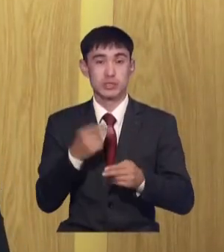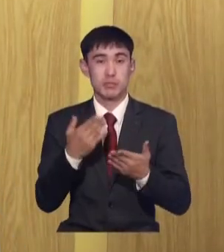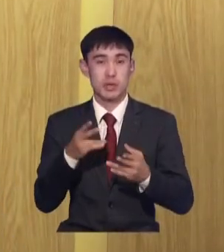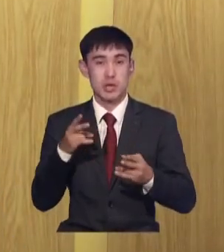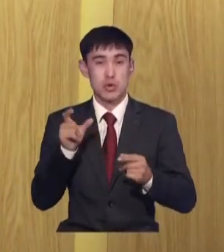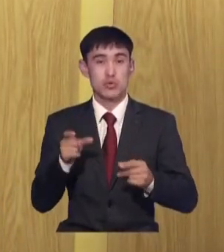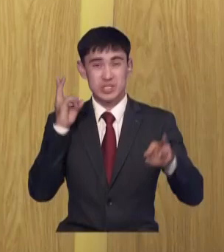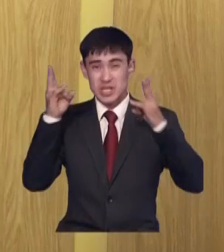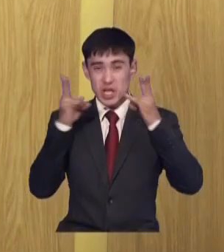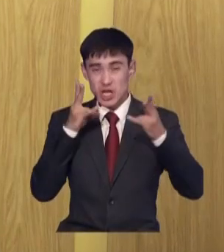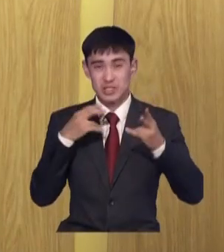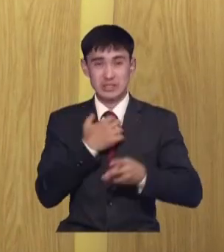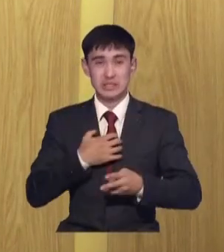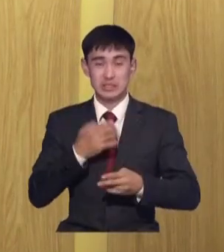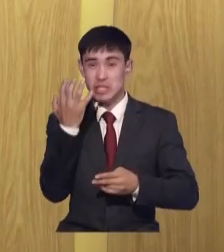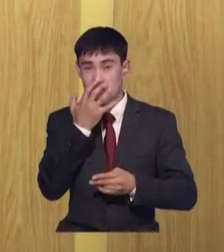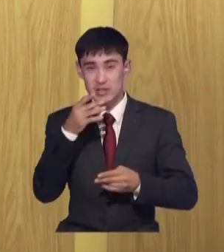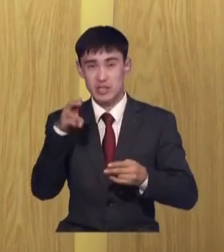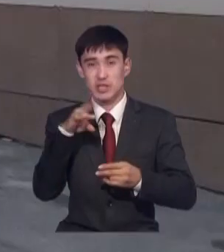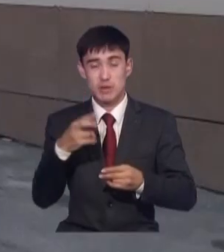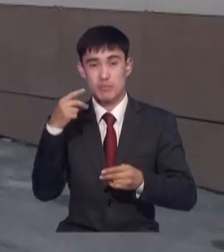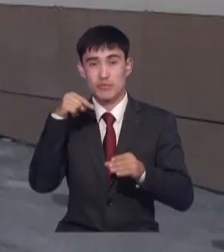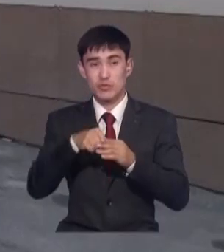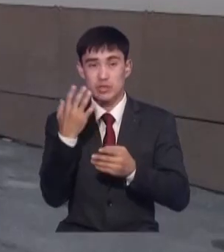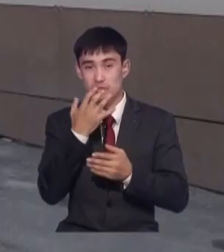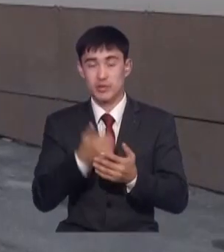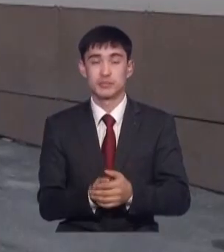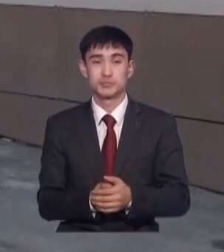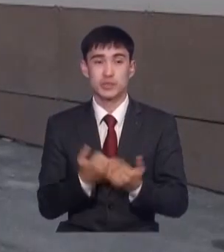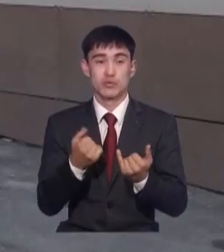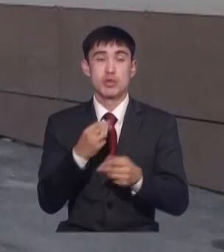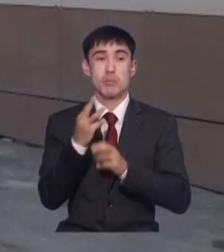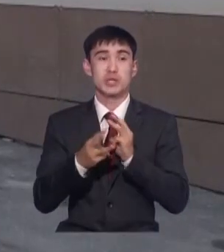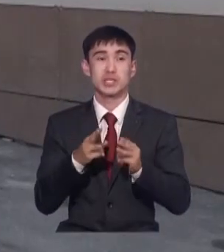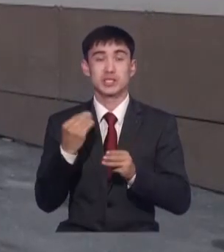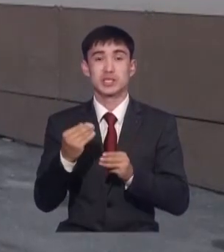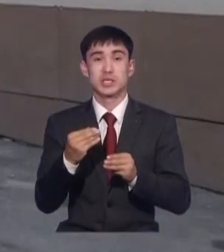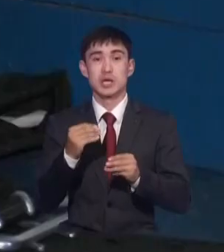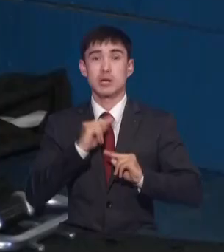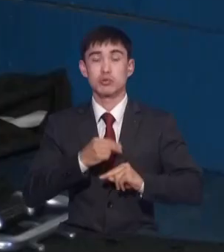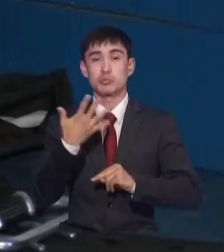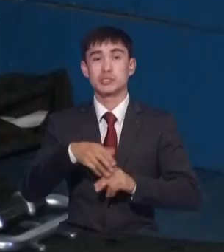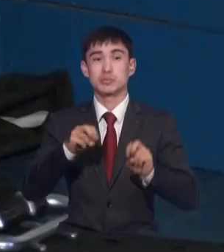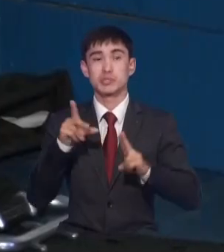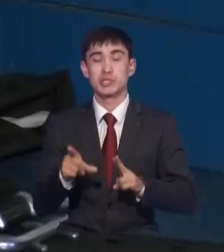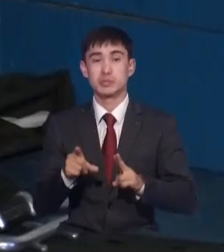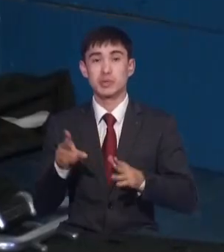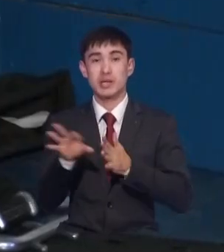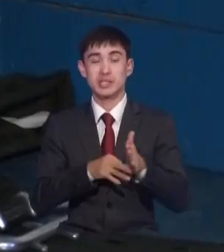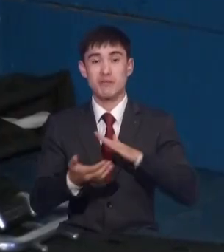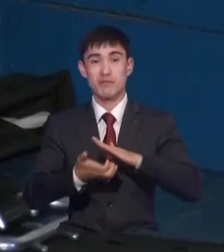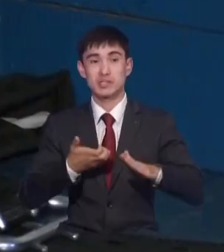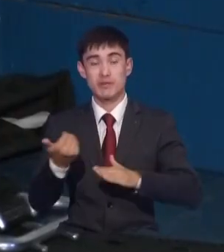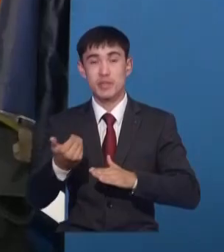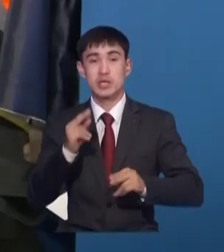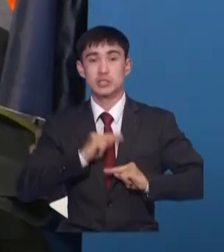кричат, ничего не видно, дым внутри. Сегодня в пожарной части работают 50 специалистов. При экстренном вызове